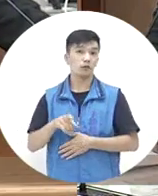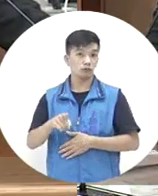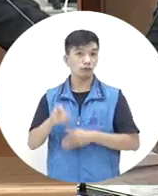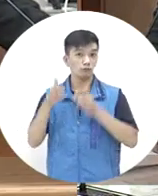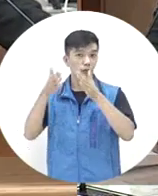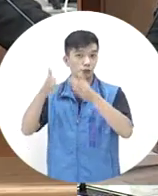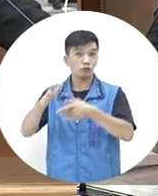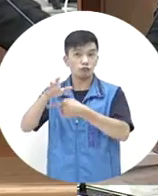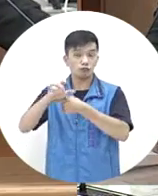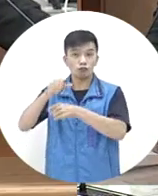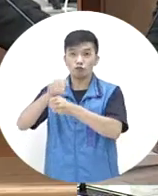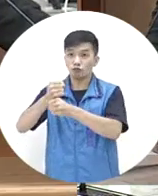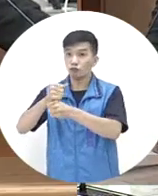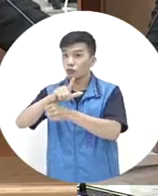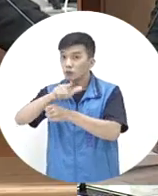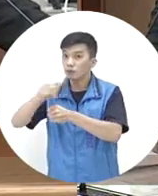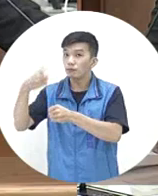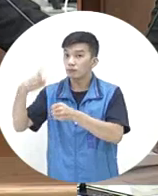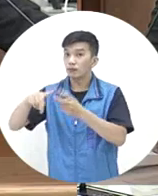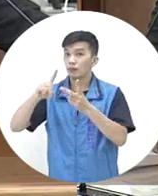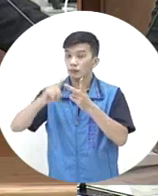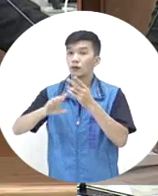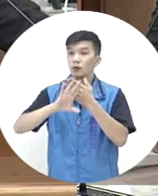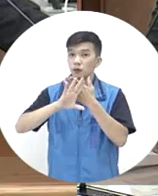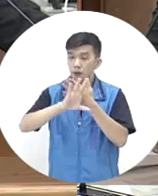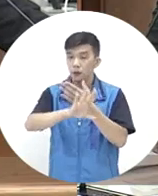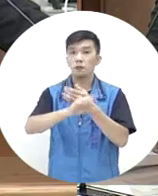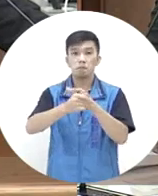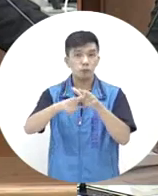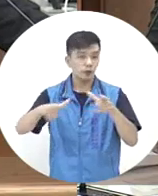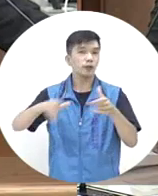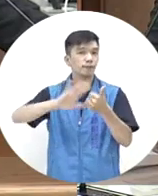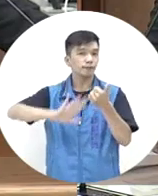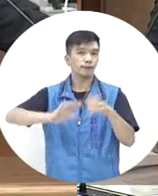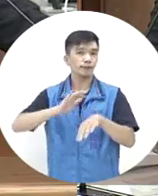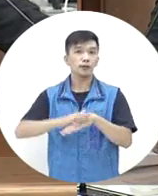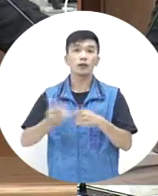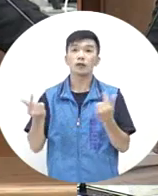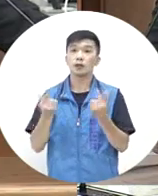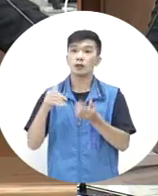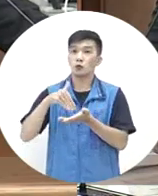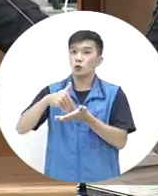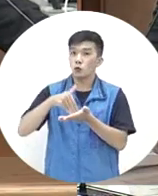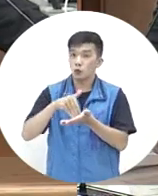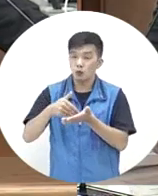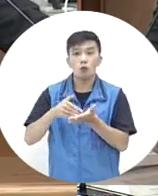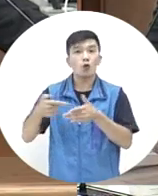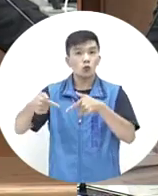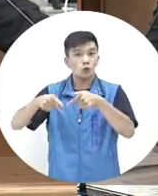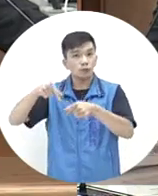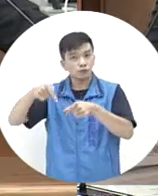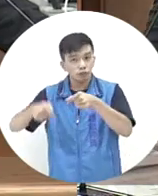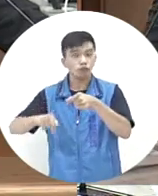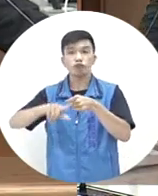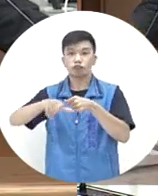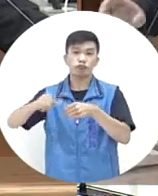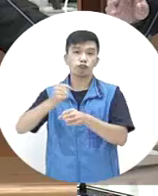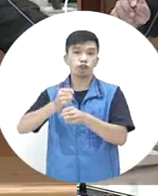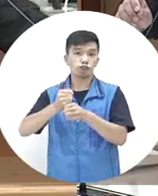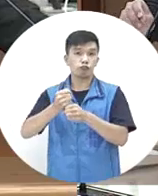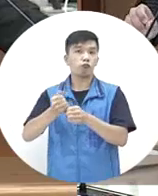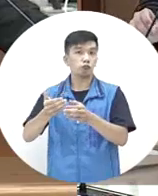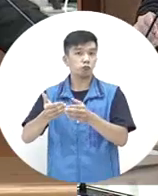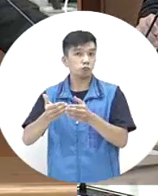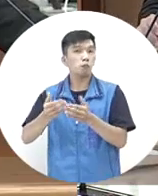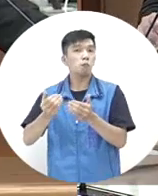品， 好， 可能还有包括一些产业都会受到冲击，像塑化业等等。 对， 我们都要做好准备。这